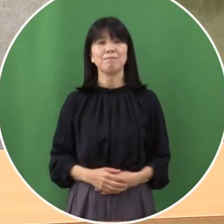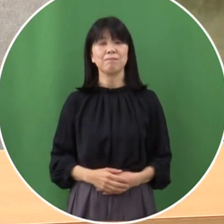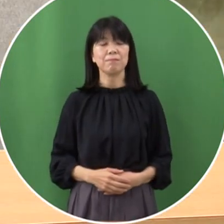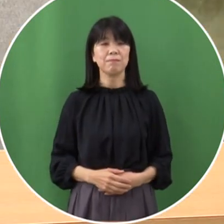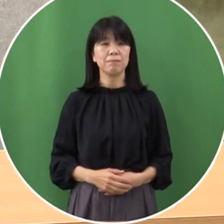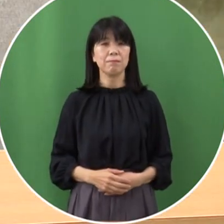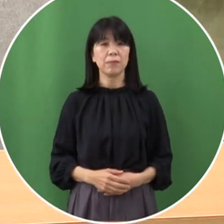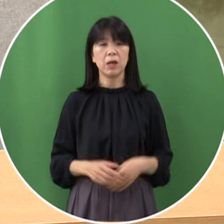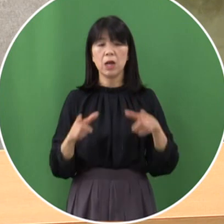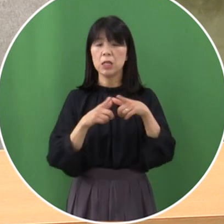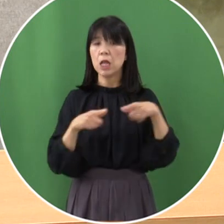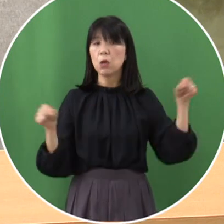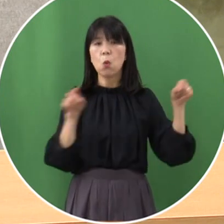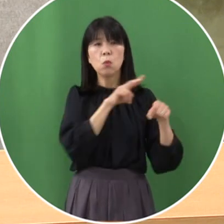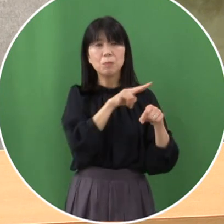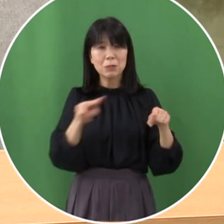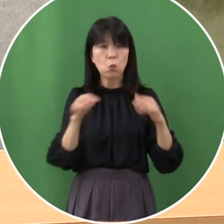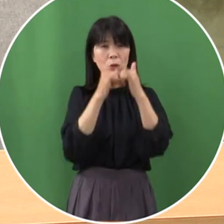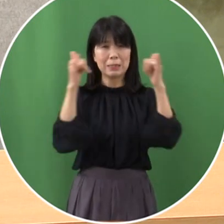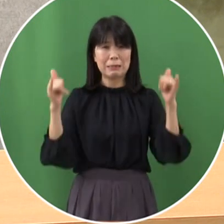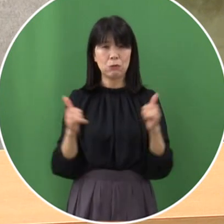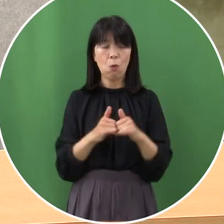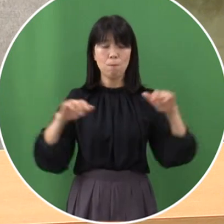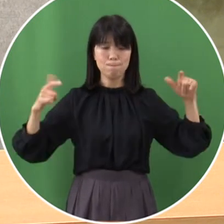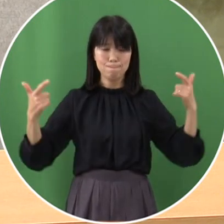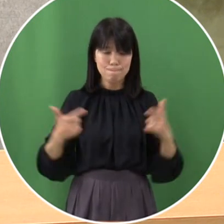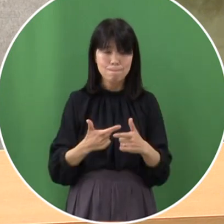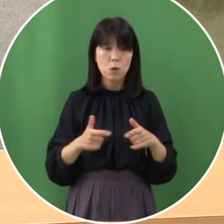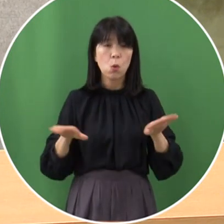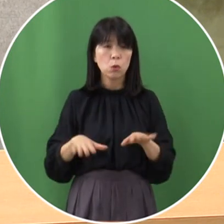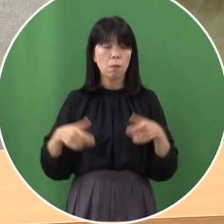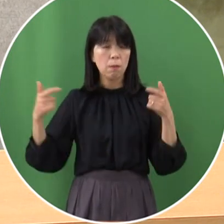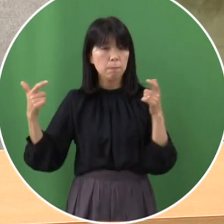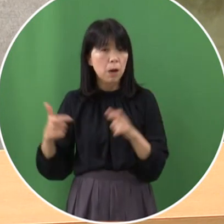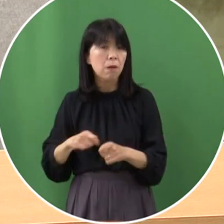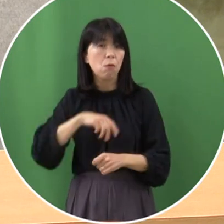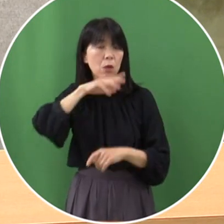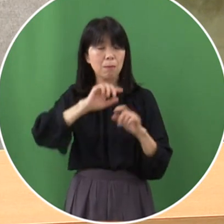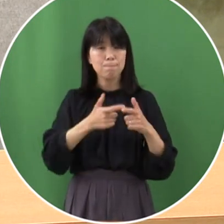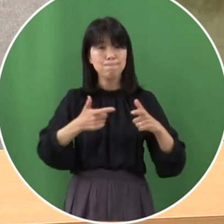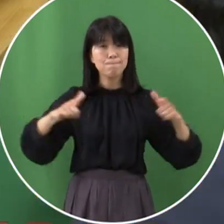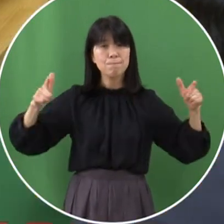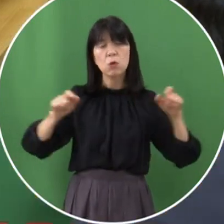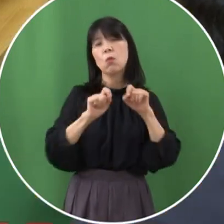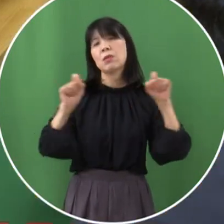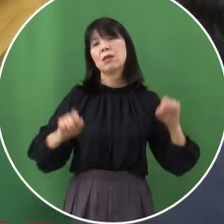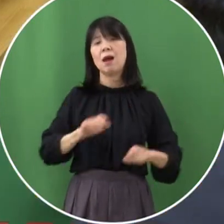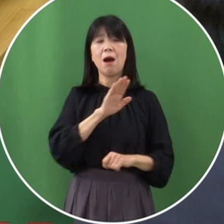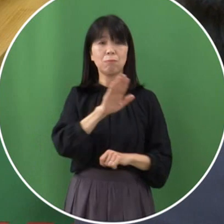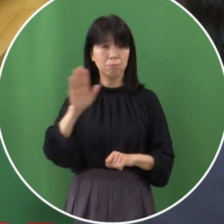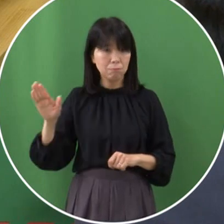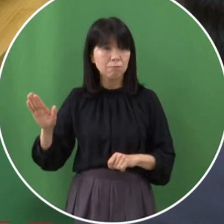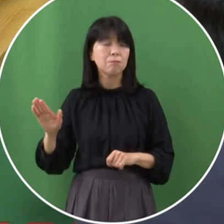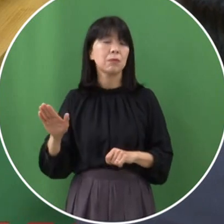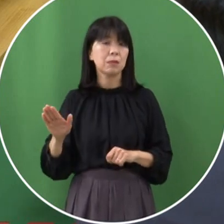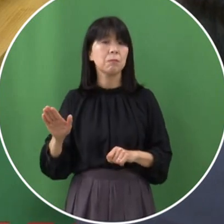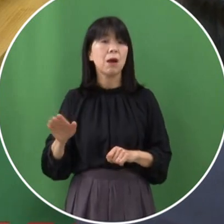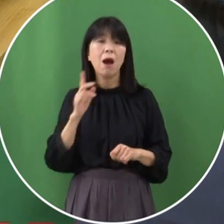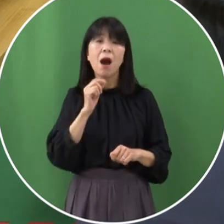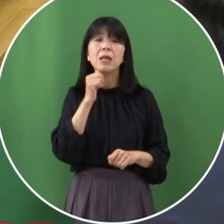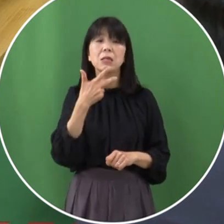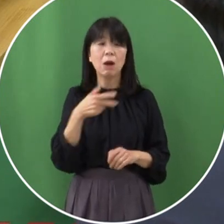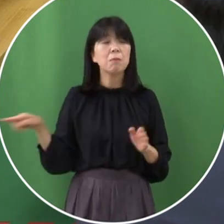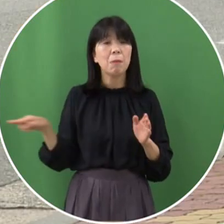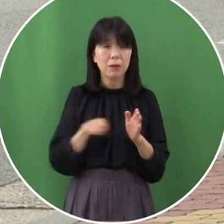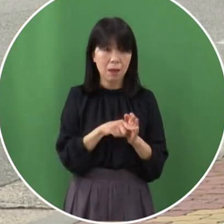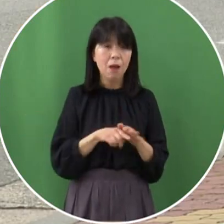い、全国的に人口減少や少子高齢化が大きな問題となっていますが、この間明石市では子どもを核としたま